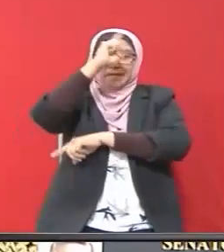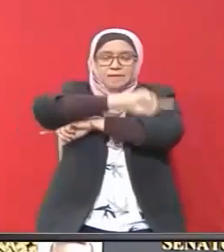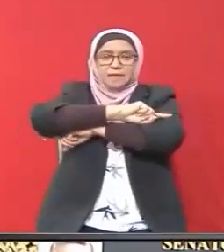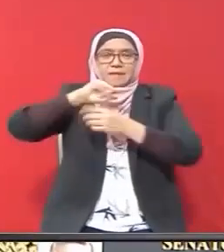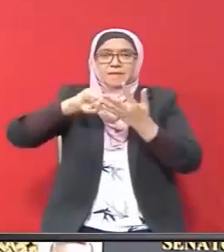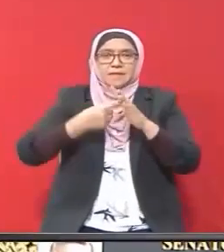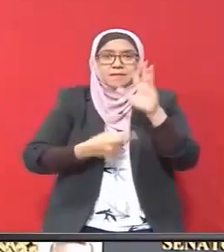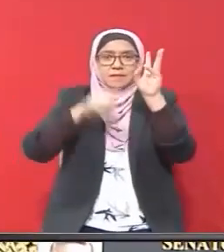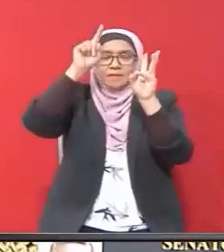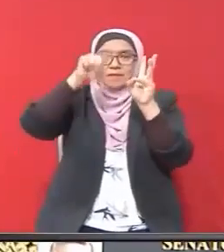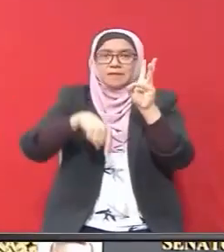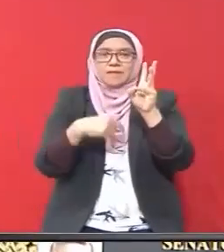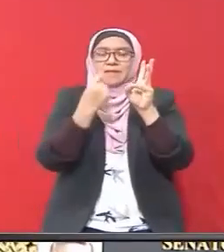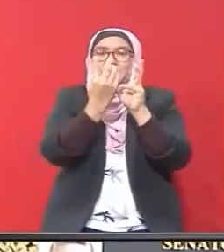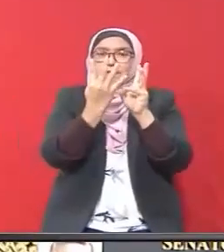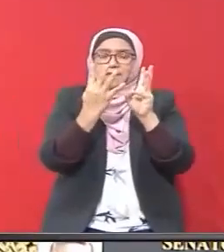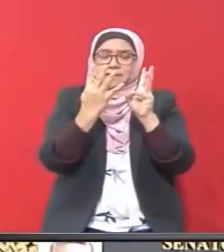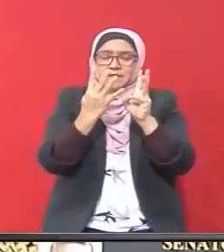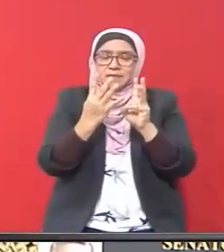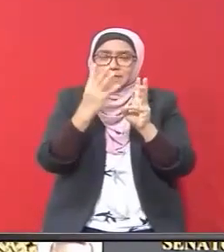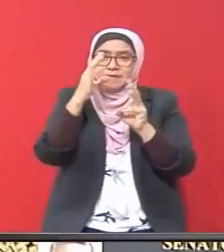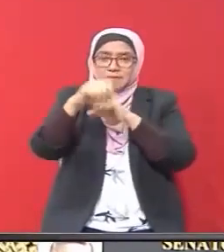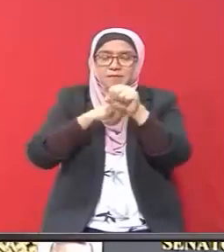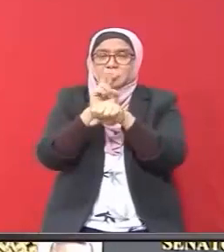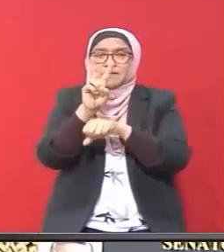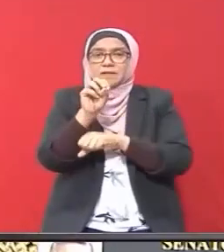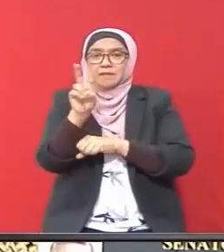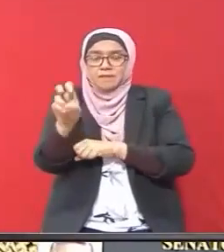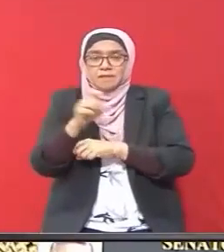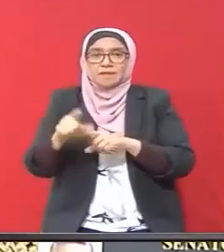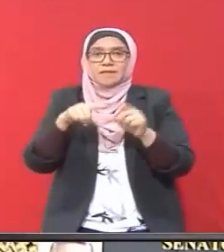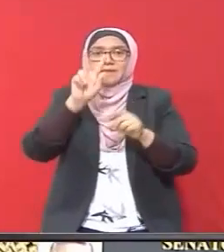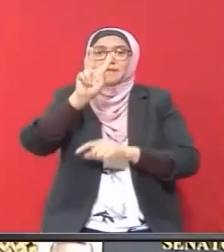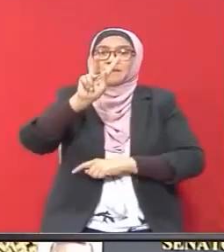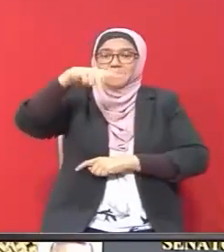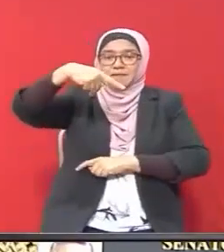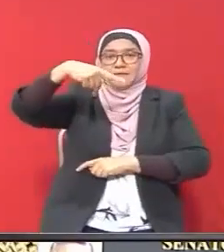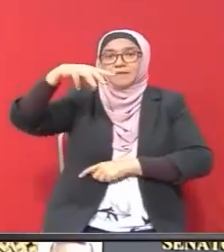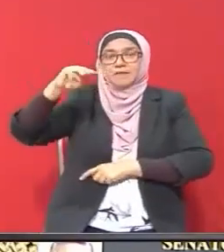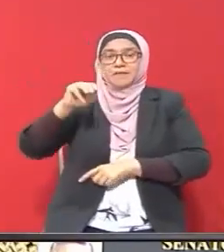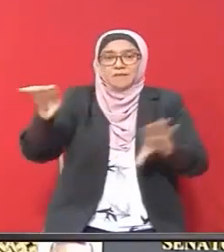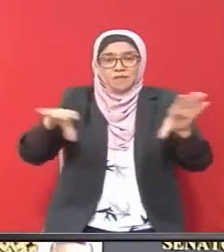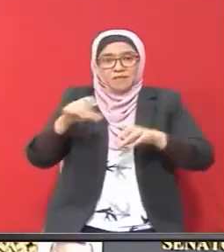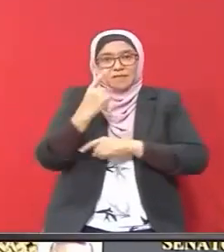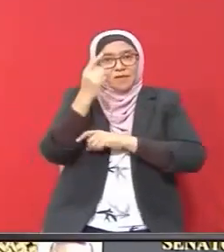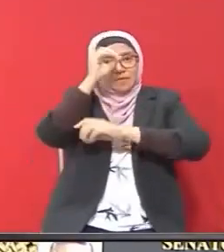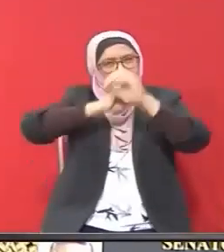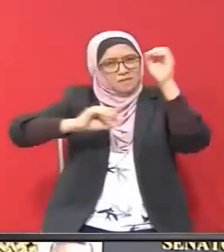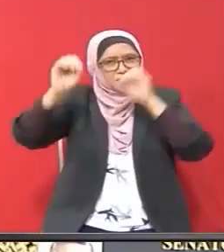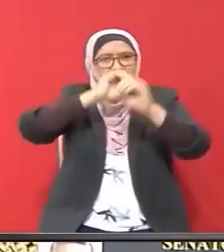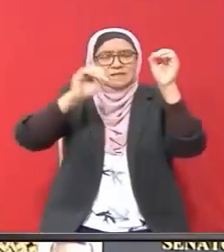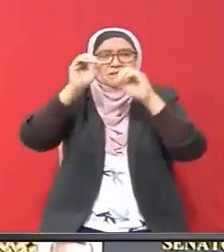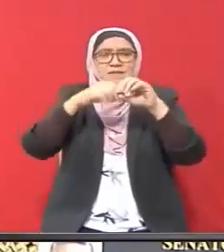2020 Kementerian Pendidikan ke PM telah melaksanakan satu tinjauan mulai 17 hingga 19